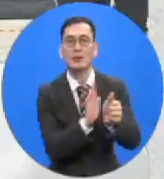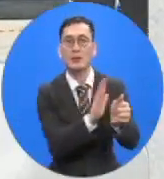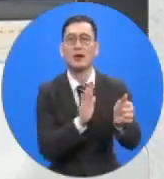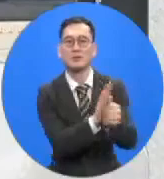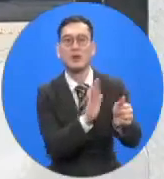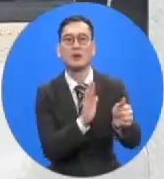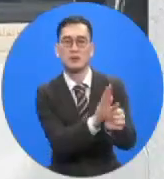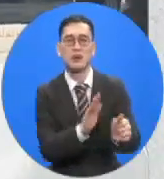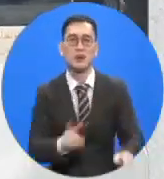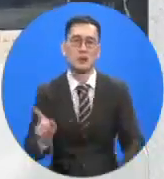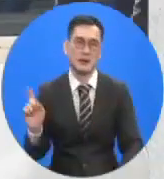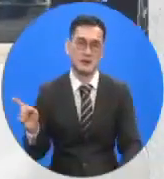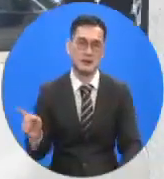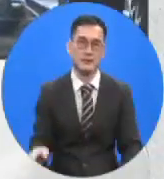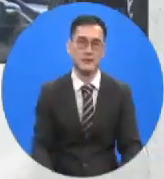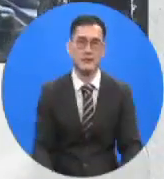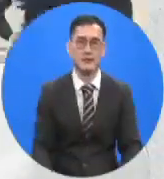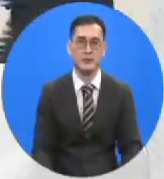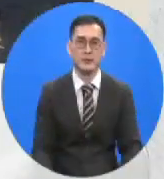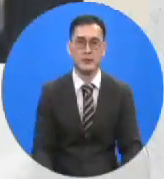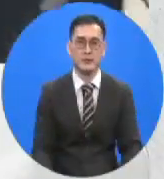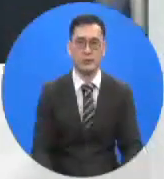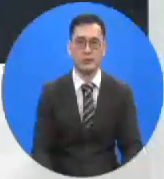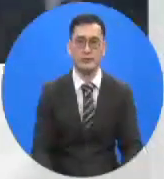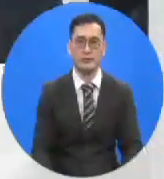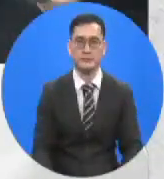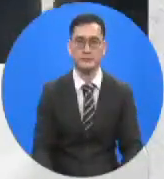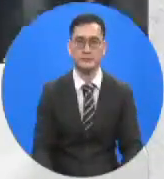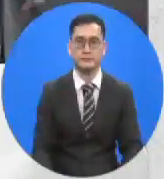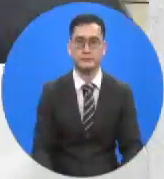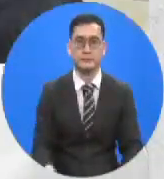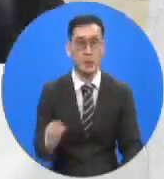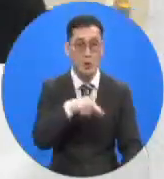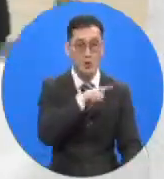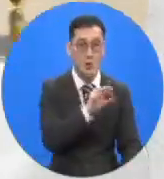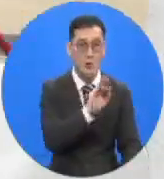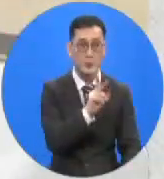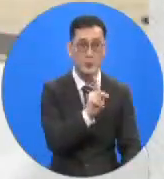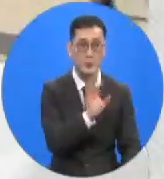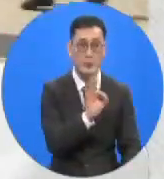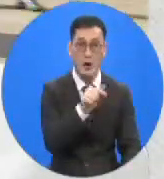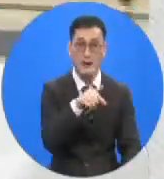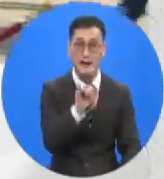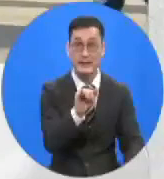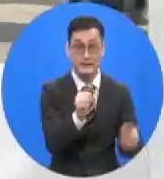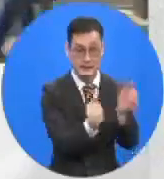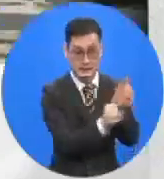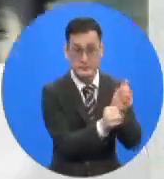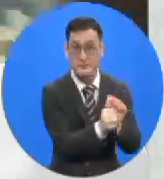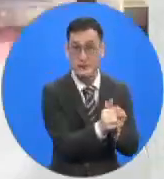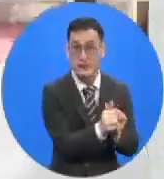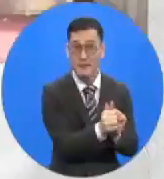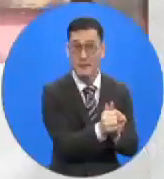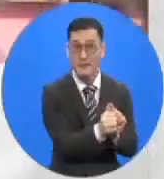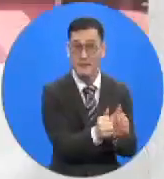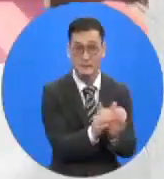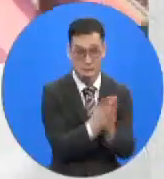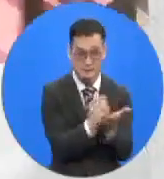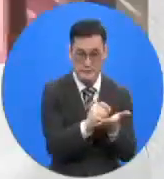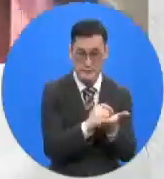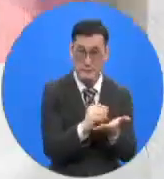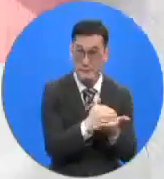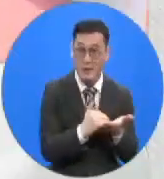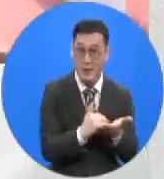개입했을 의혹을 가지고 얘기를 하고 있습니다. 예. 특히 그 보면은 그 송병기 울산 도시장 업무일지에 보면은 대통령을